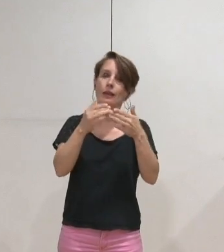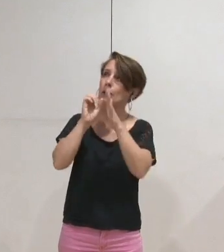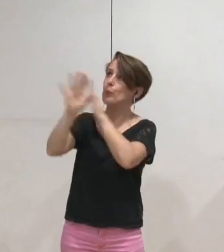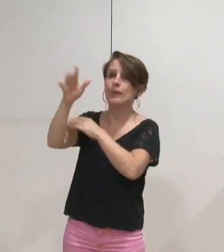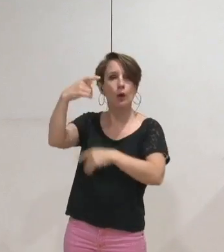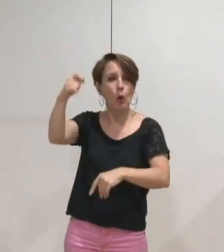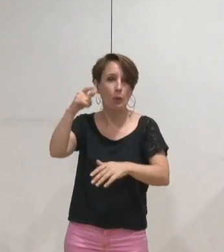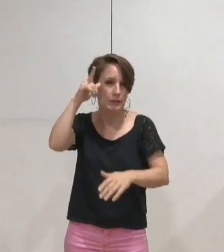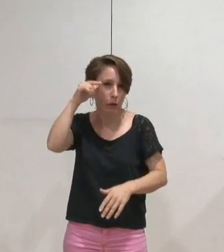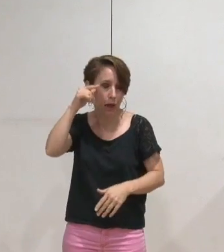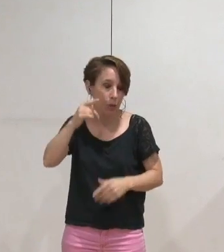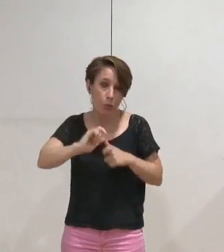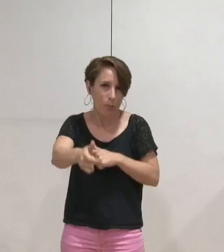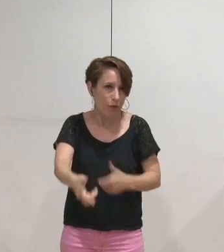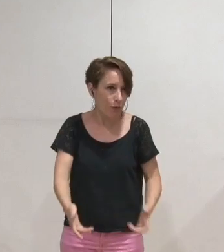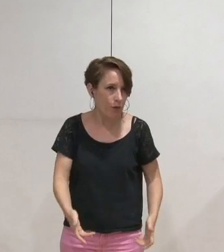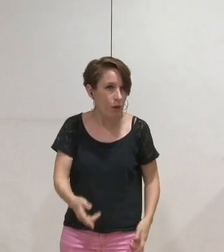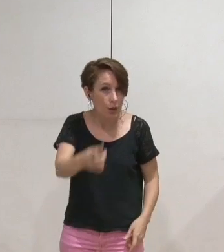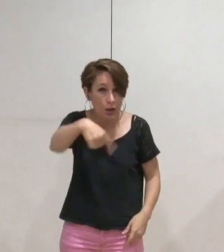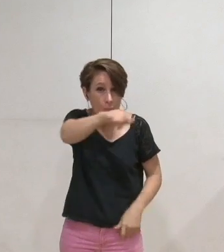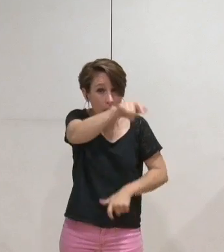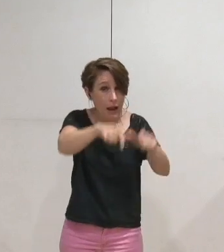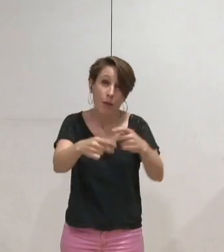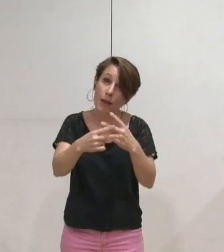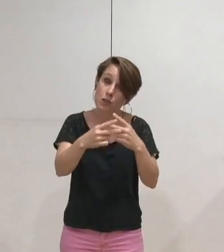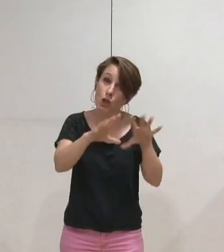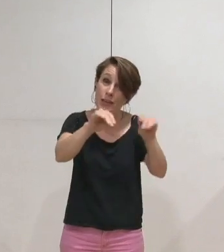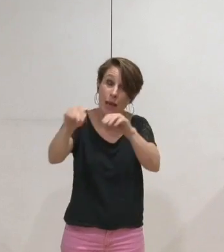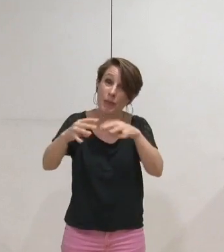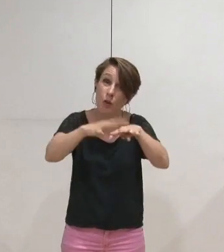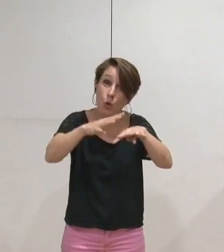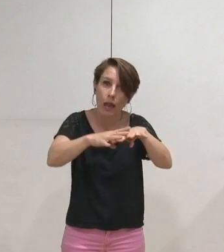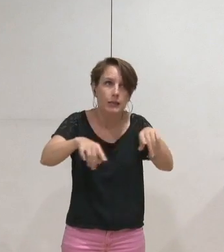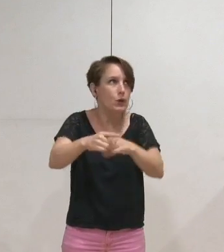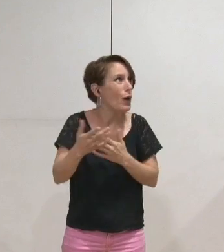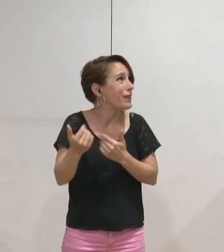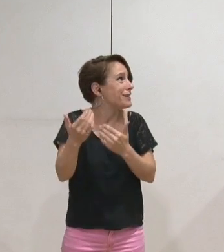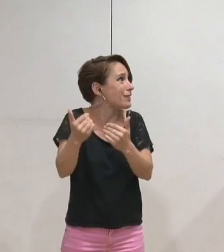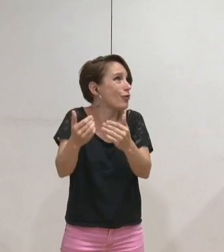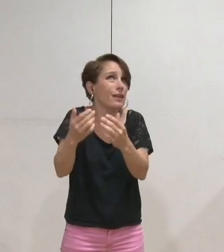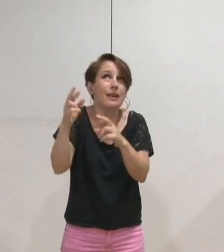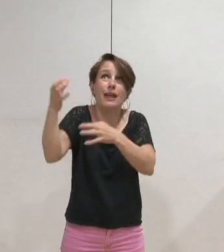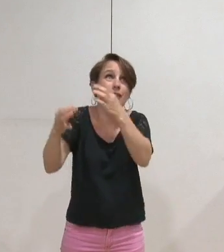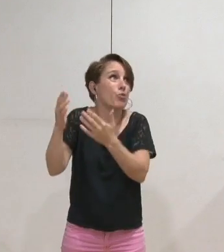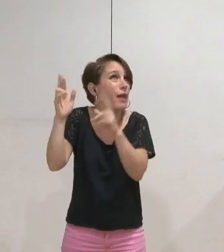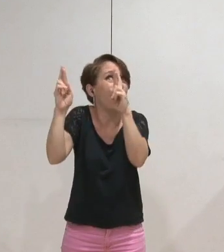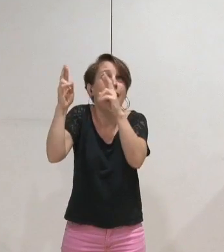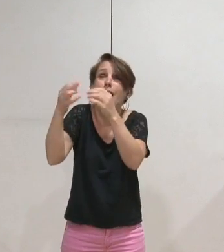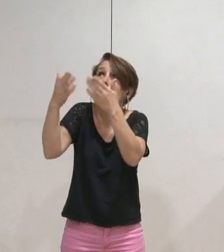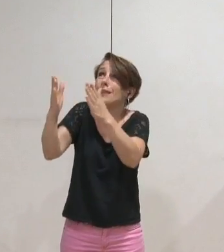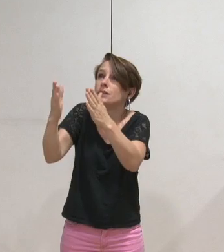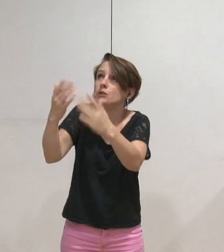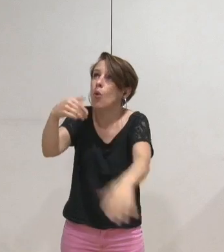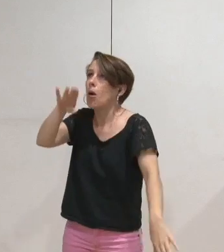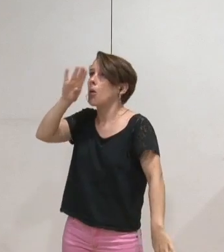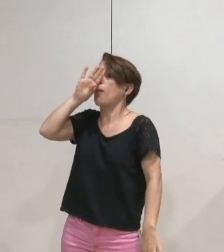là pour les riverins qui attendaient une décision légitimement un mépris foudroyant c'est le moins que l'on